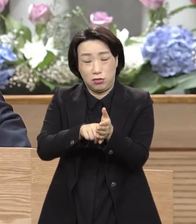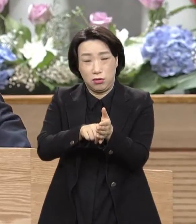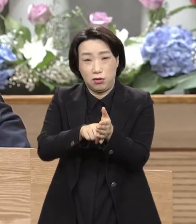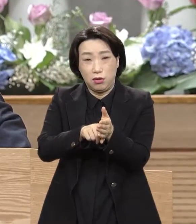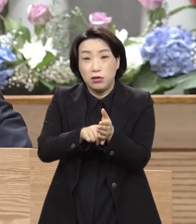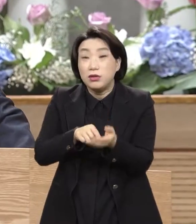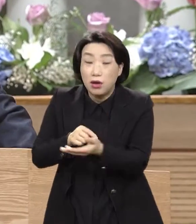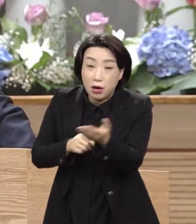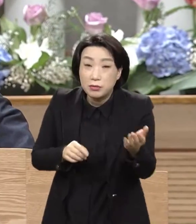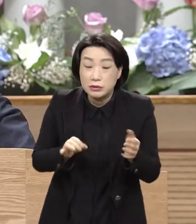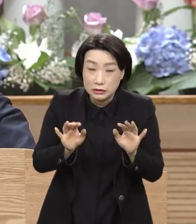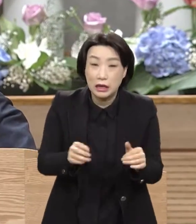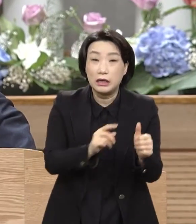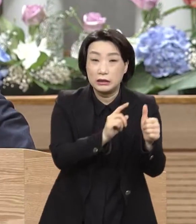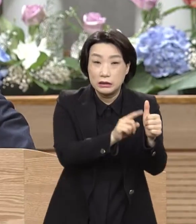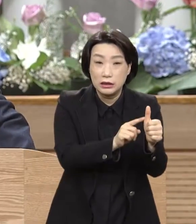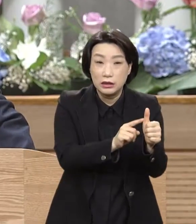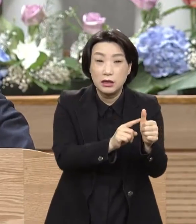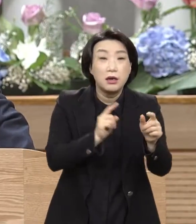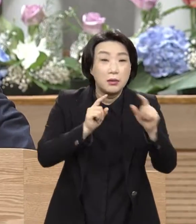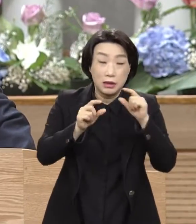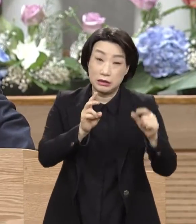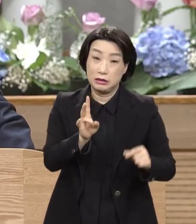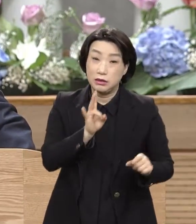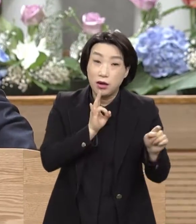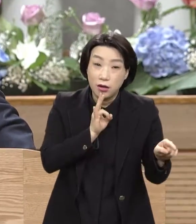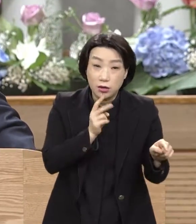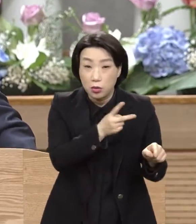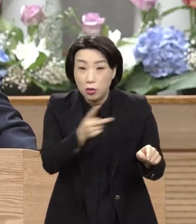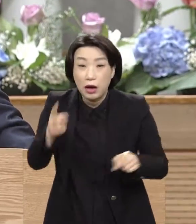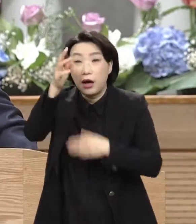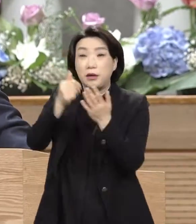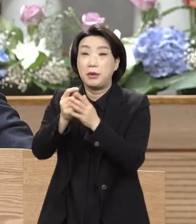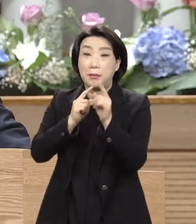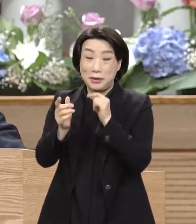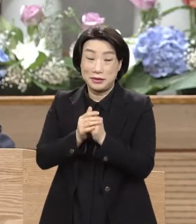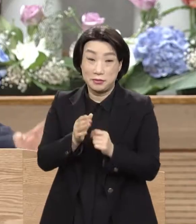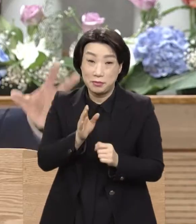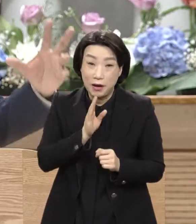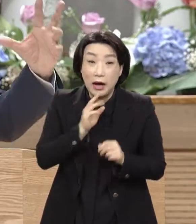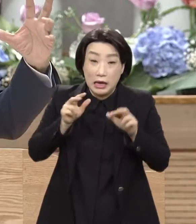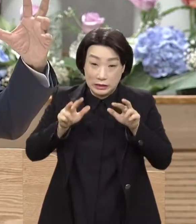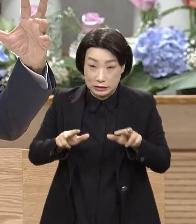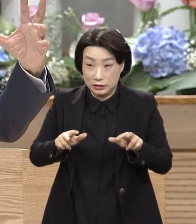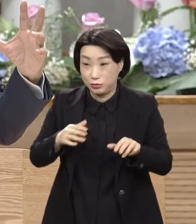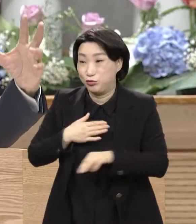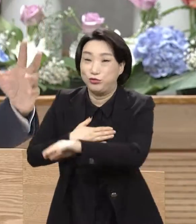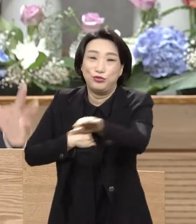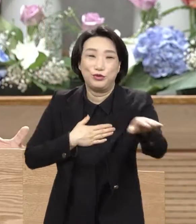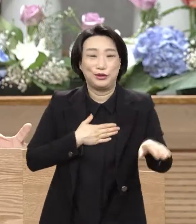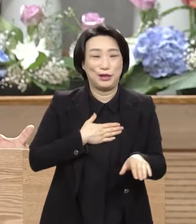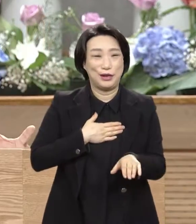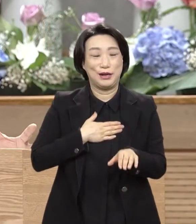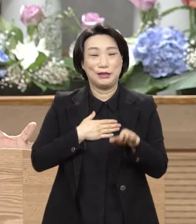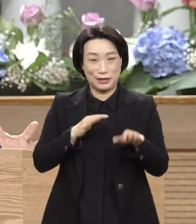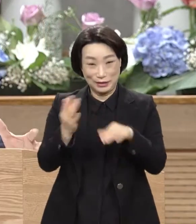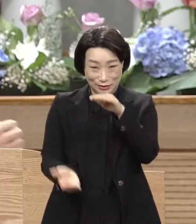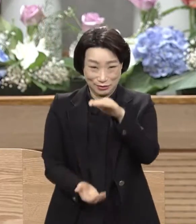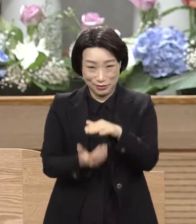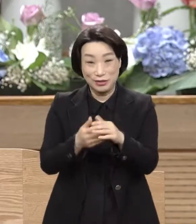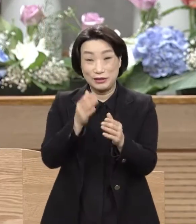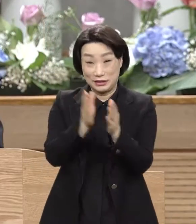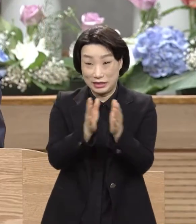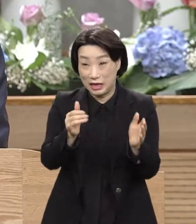이 선지자의 말씀이 하나님 말씀이요 이 말씀이 지금 이루어지기 시작합니다